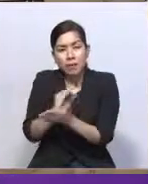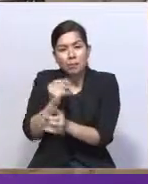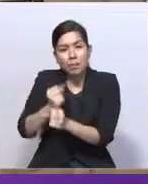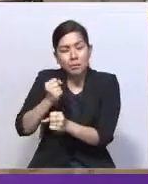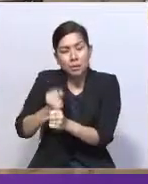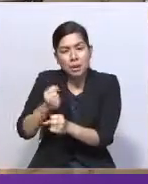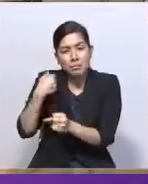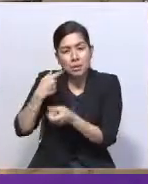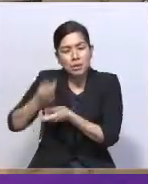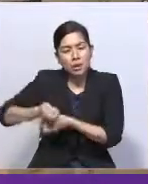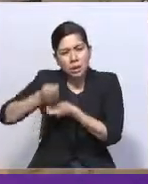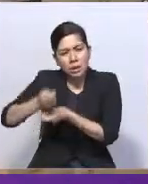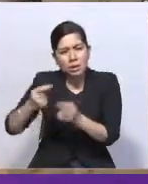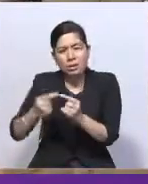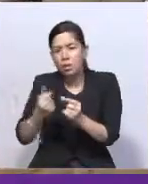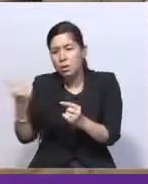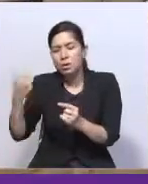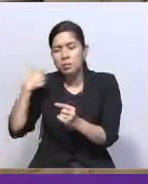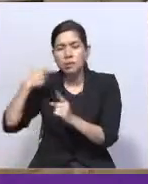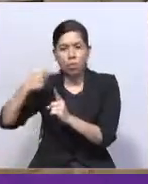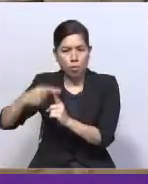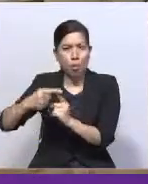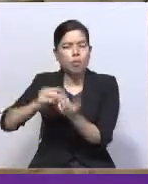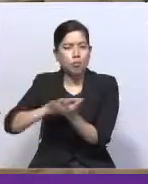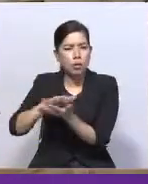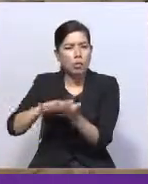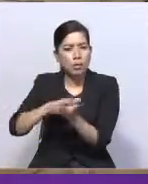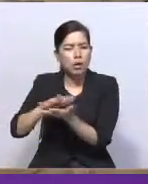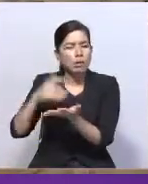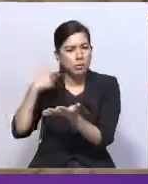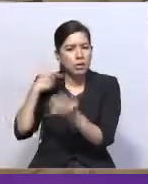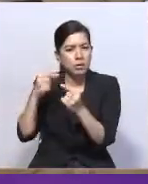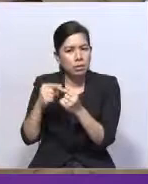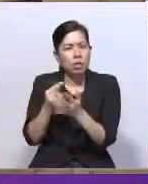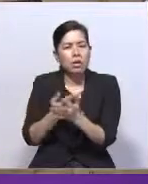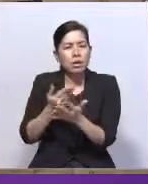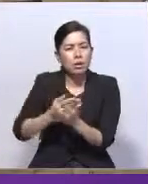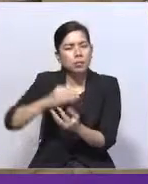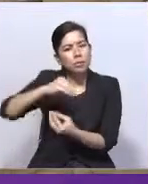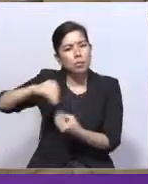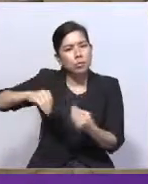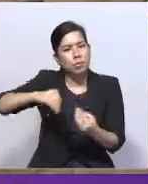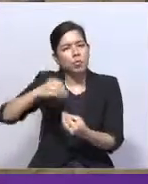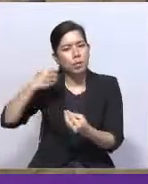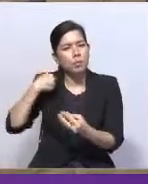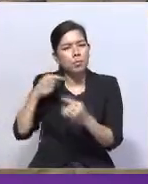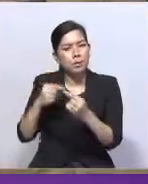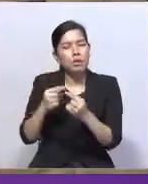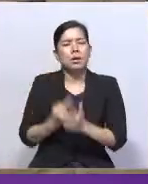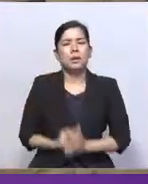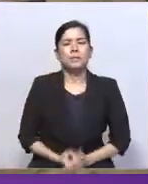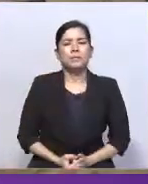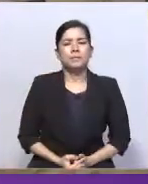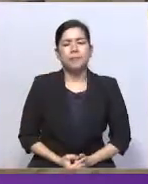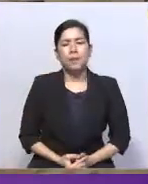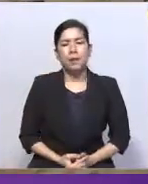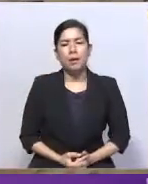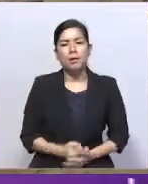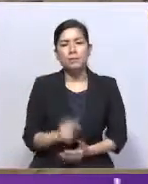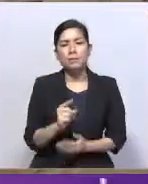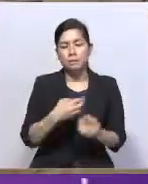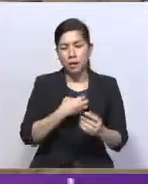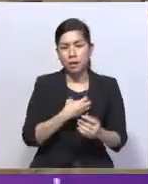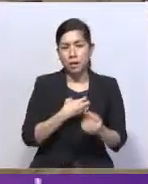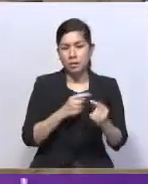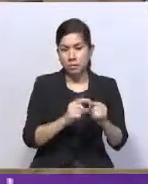เกษตรตัวอื่นนะครับรายได้ก็ชดเชยกันหรือมากกว่าการทำสวนยางด้วยนะครับอันนี้ก็อย